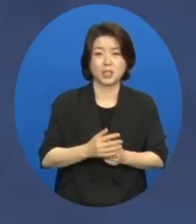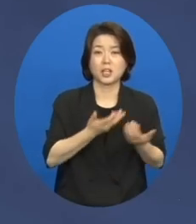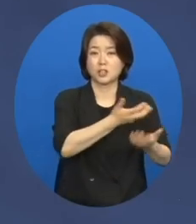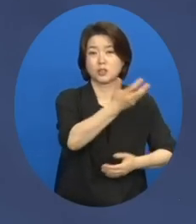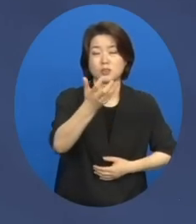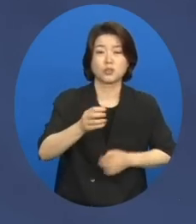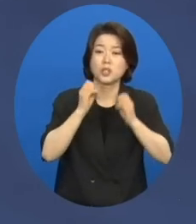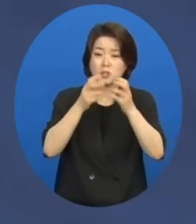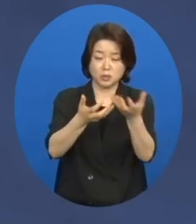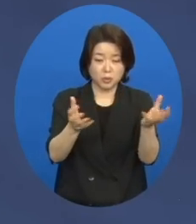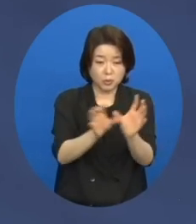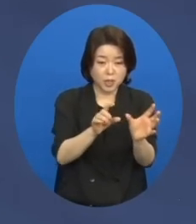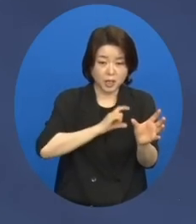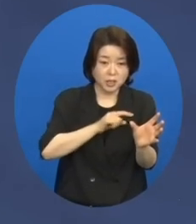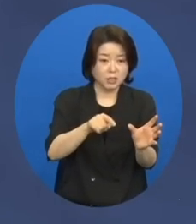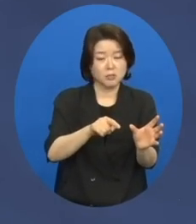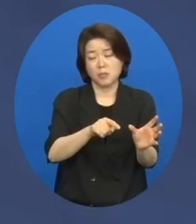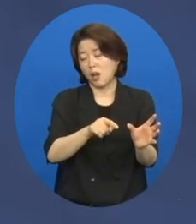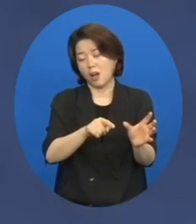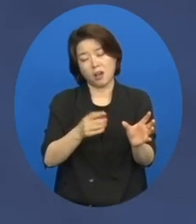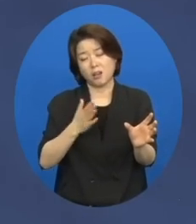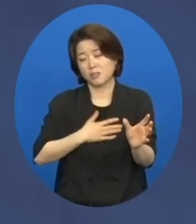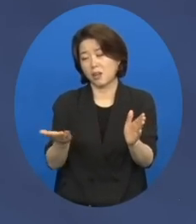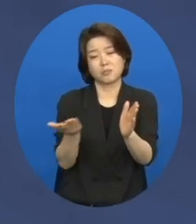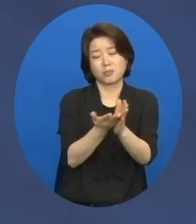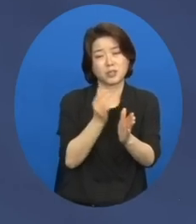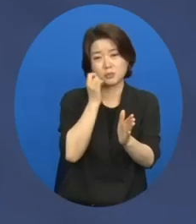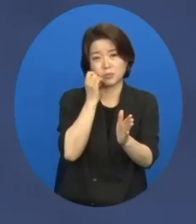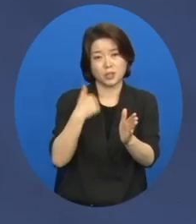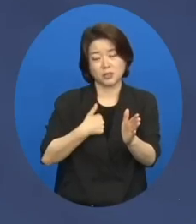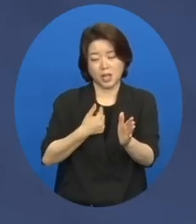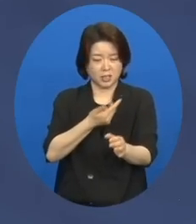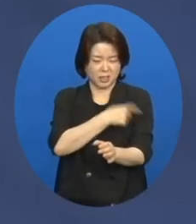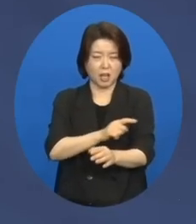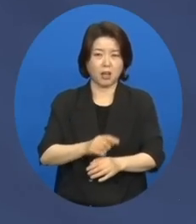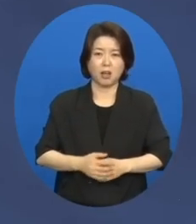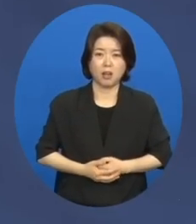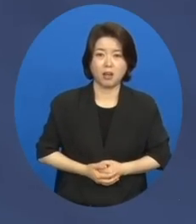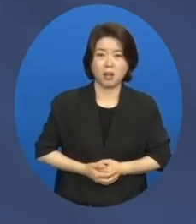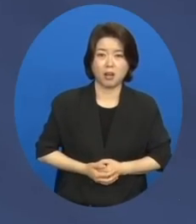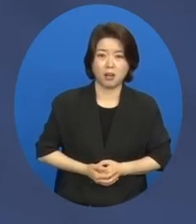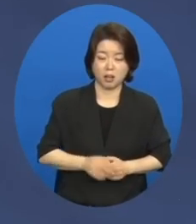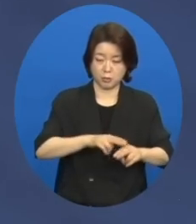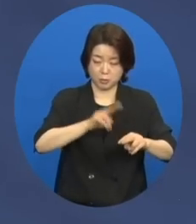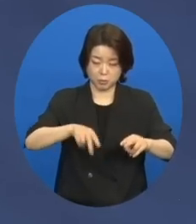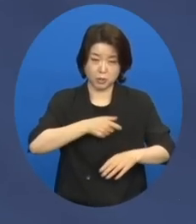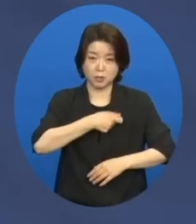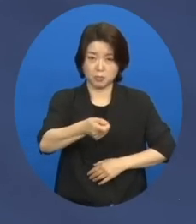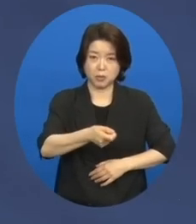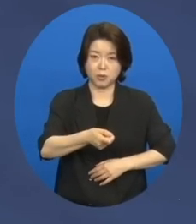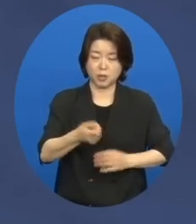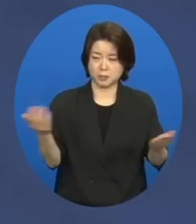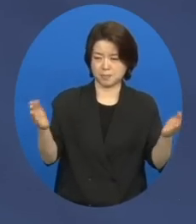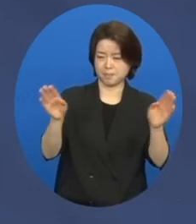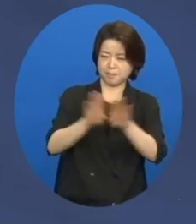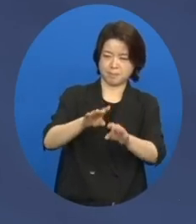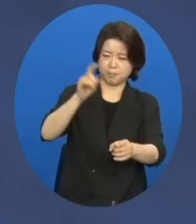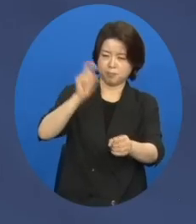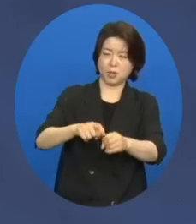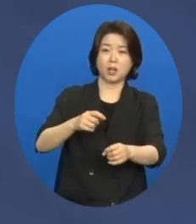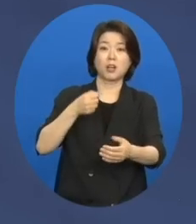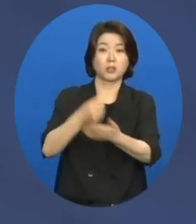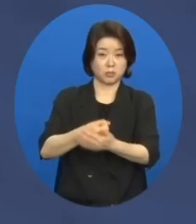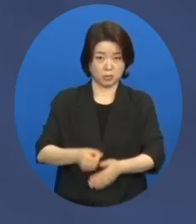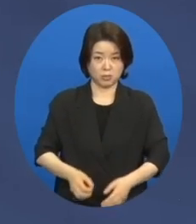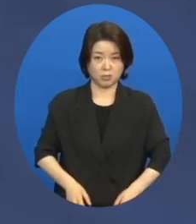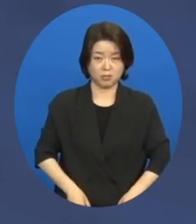너무 엄청난데 그런데 우리는 거기에 해당이 안 된다. 이렇게 해가지고 완전히 문 닫기로 결정을 했어요.